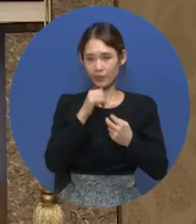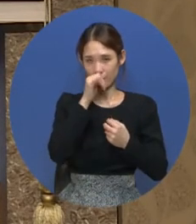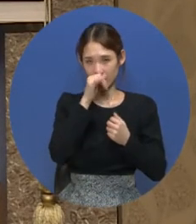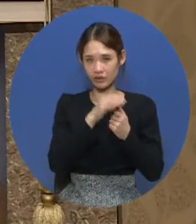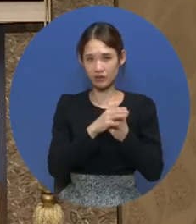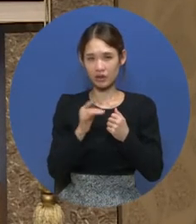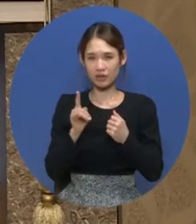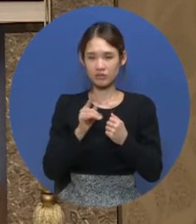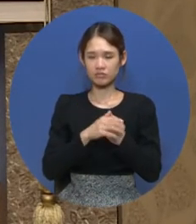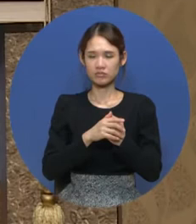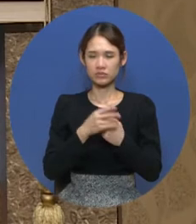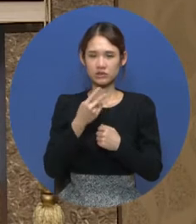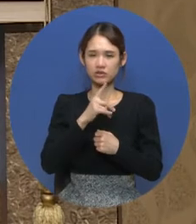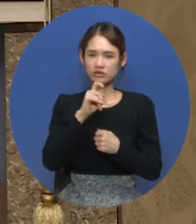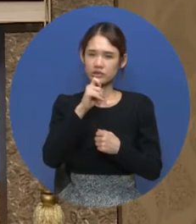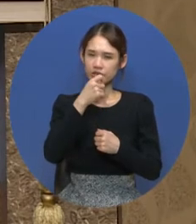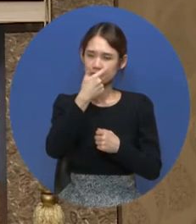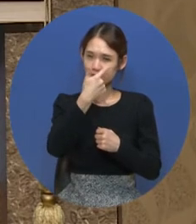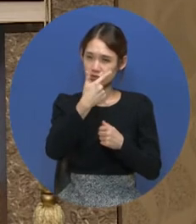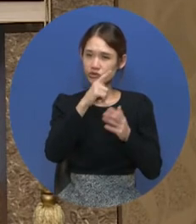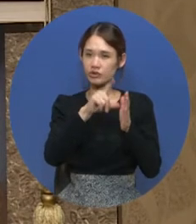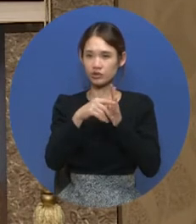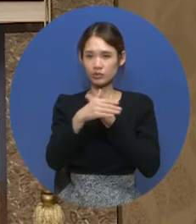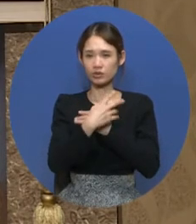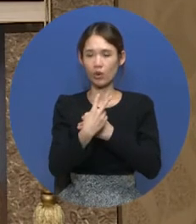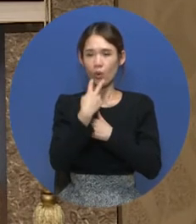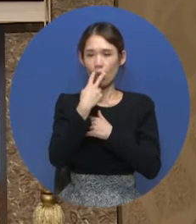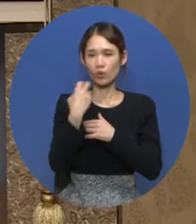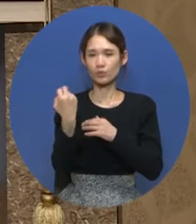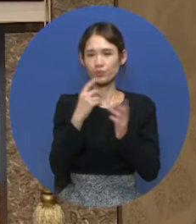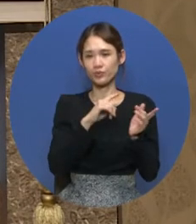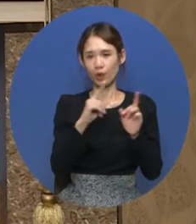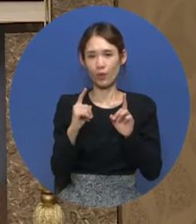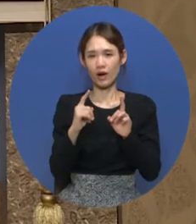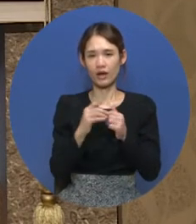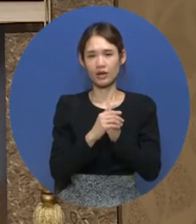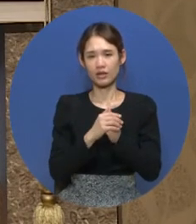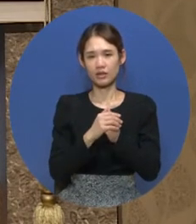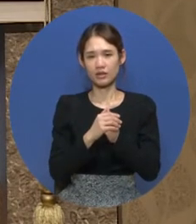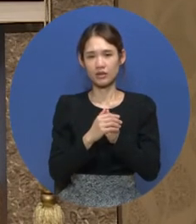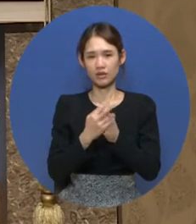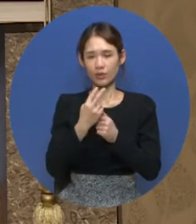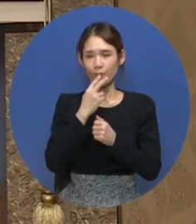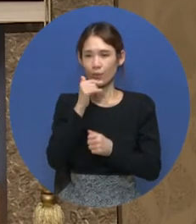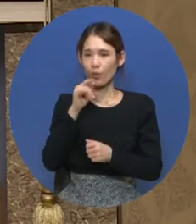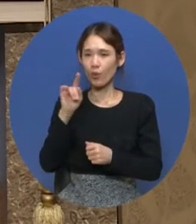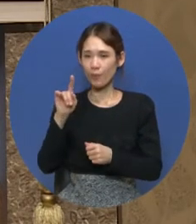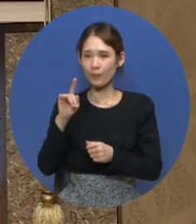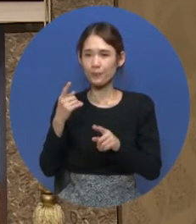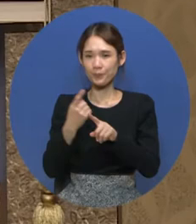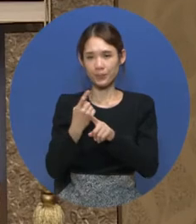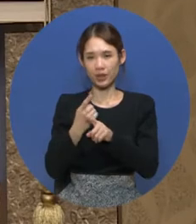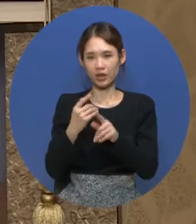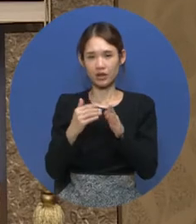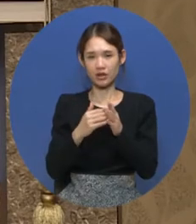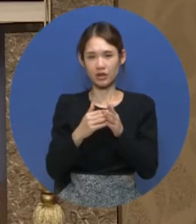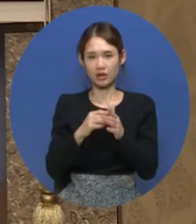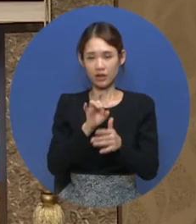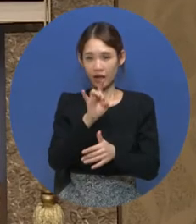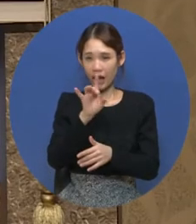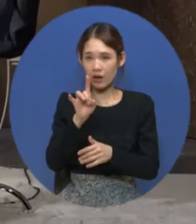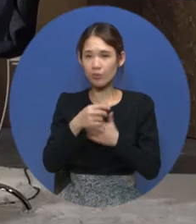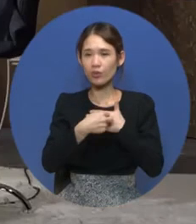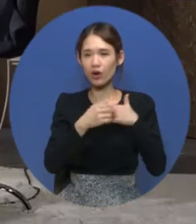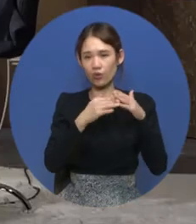그거를 우리가 2016년 도서 부터 호흡 제 하리라는 것을 보고 막아 됐어요 아까 각 병원에서